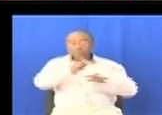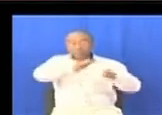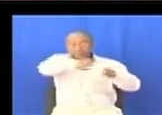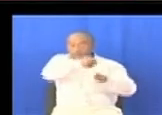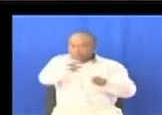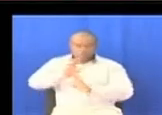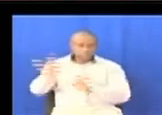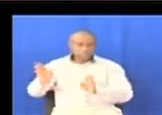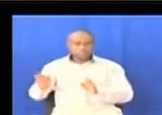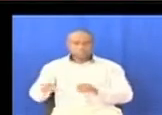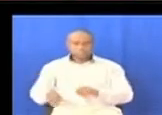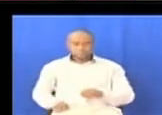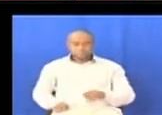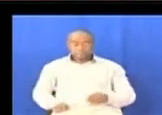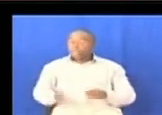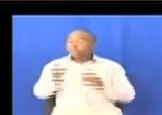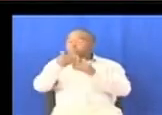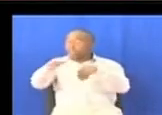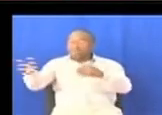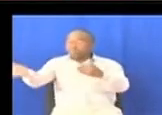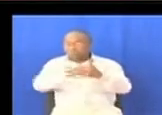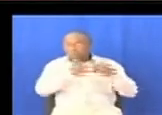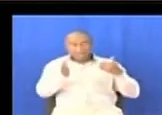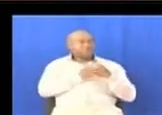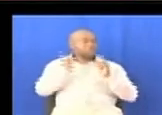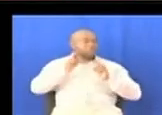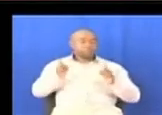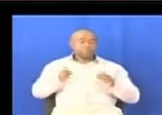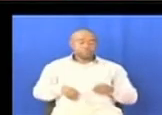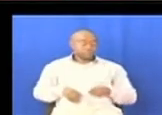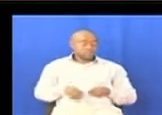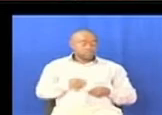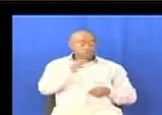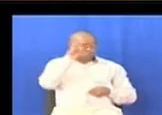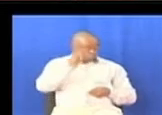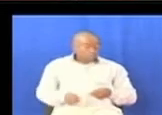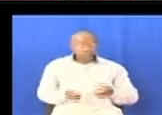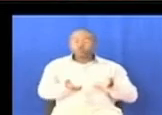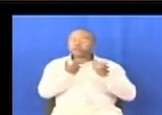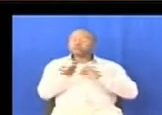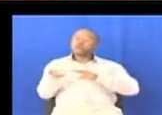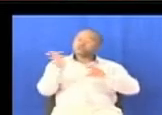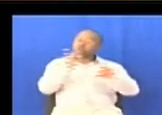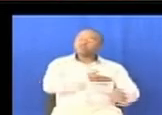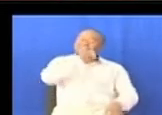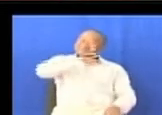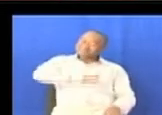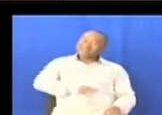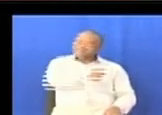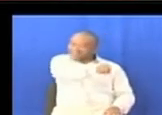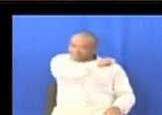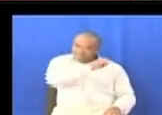Ingefungwa si kwamba watu wangepoteza maisha kwa corona tu, na kwa njaa vile vile.